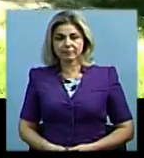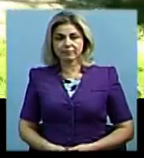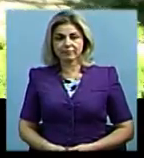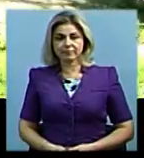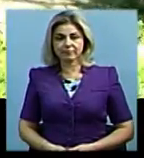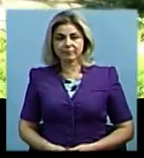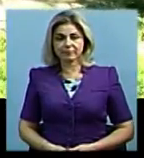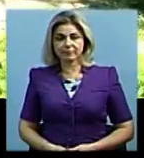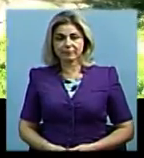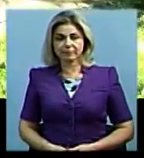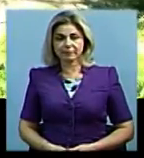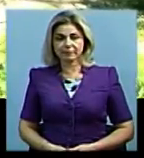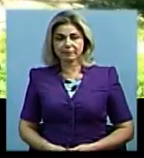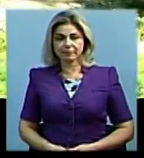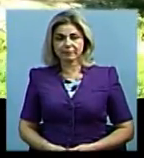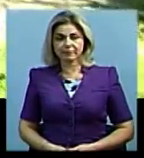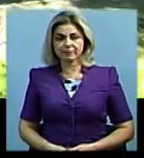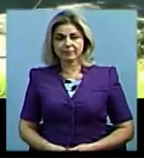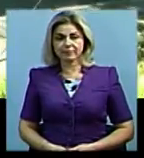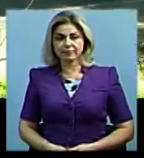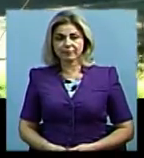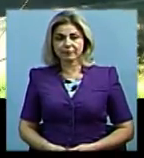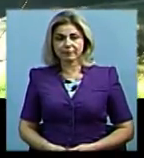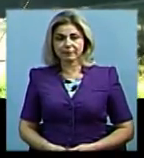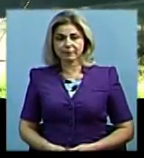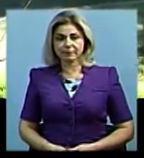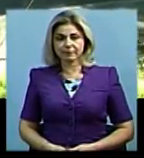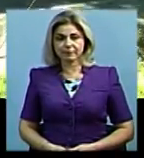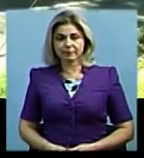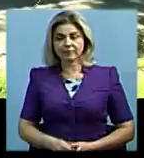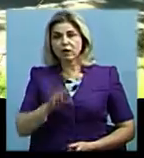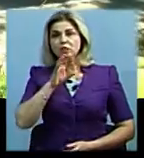Ми тебе засняли. Хто це? Дівчатки, хто це?